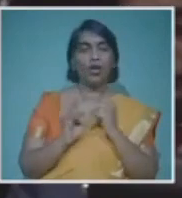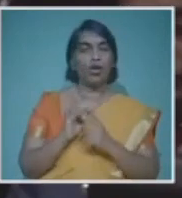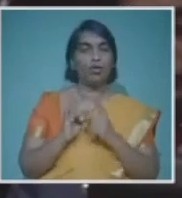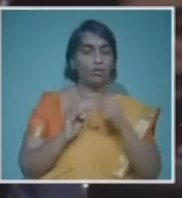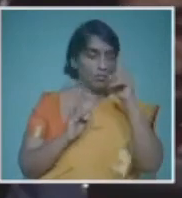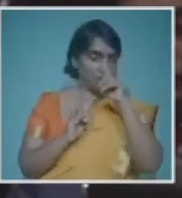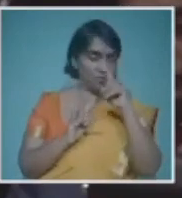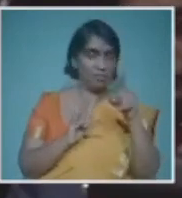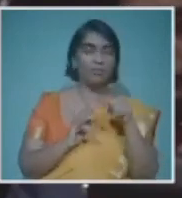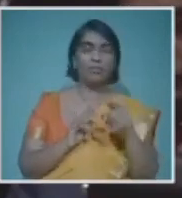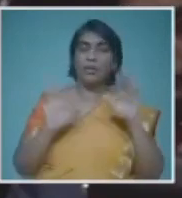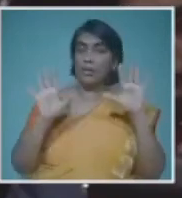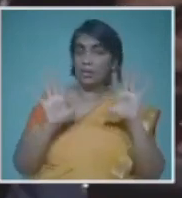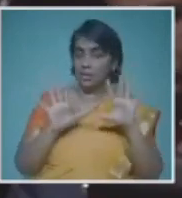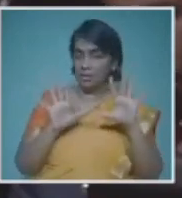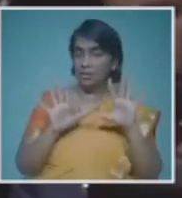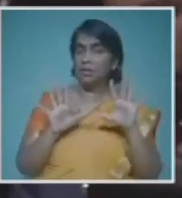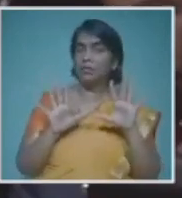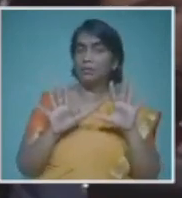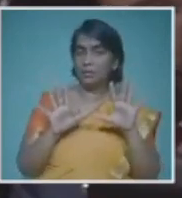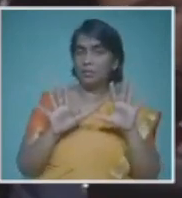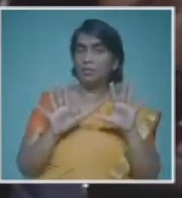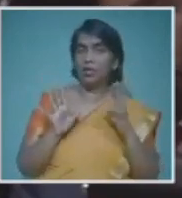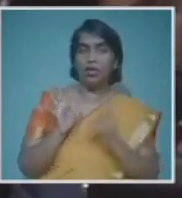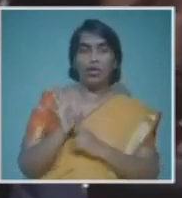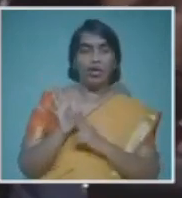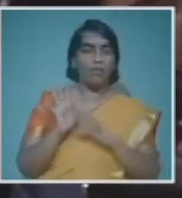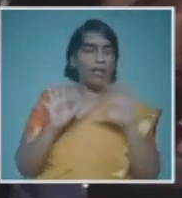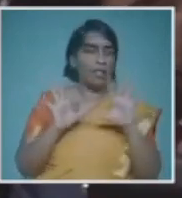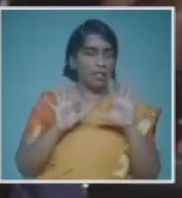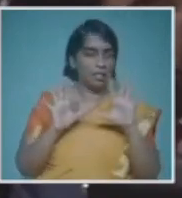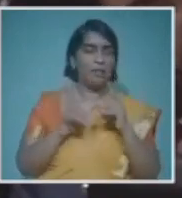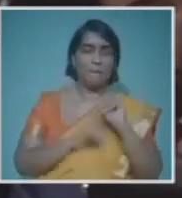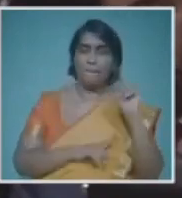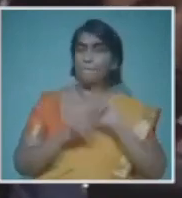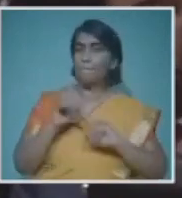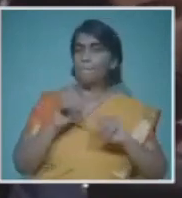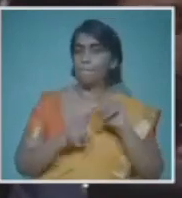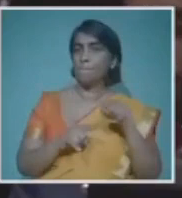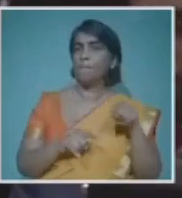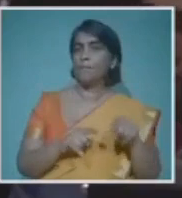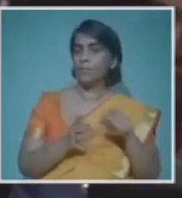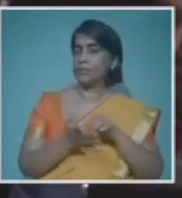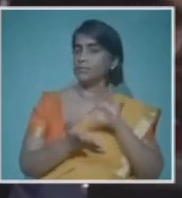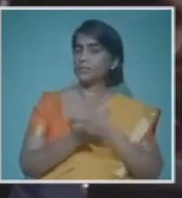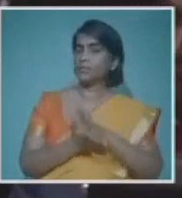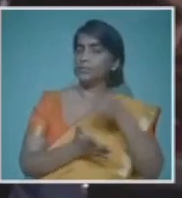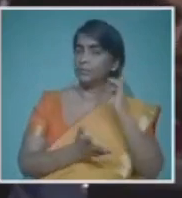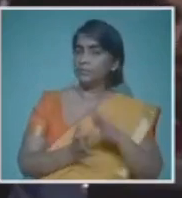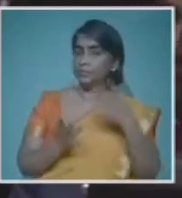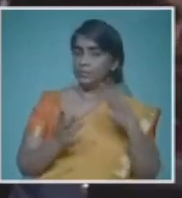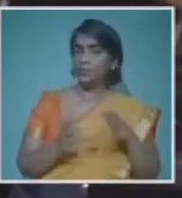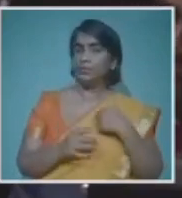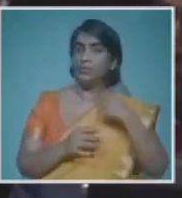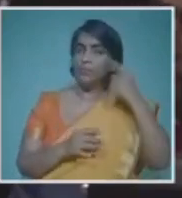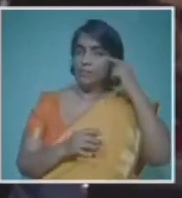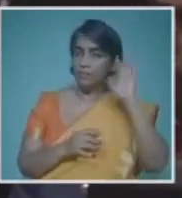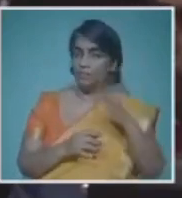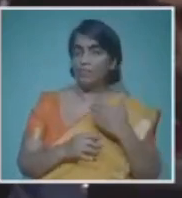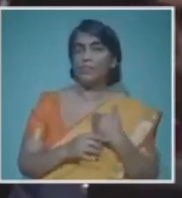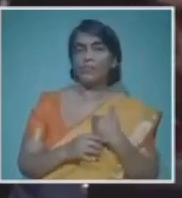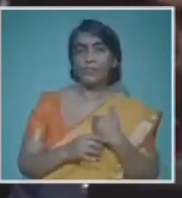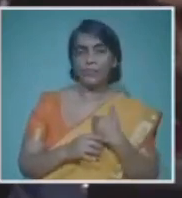මාසේ දහවෙනිදා නොවැම්බර් මාසේ දහවෙනිදා මේ පාර්ලිමේන්තුවේ සම්මත කරා. ඒ අනුව අපි බලාපොරොත්තු වෙනවා